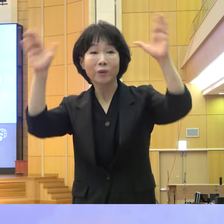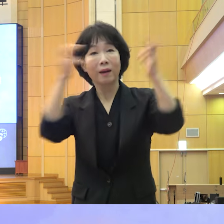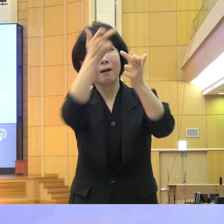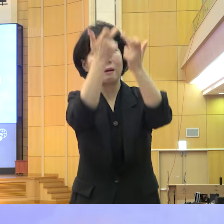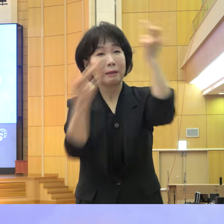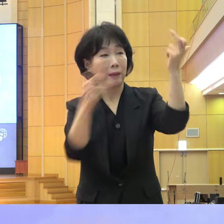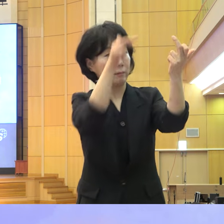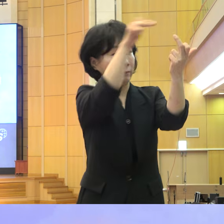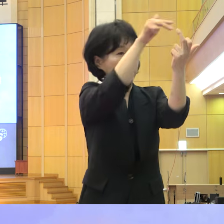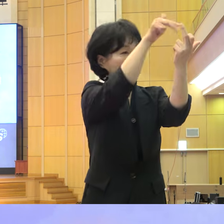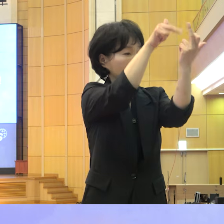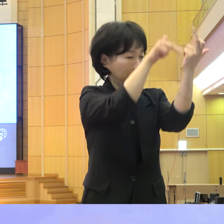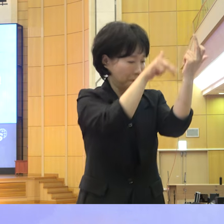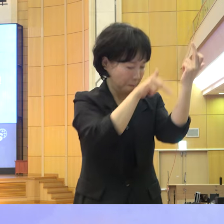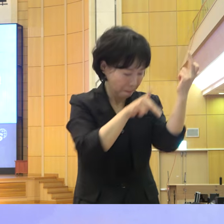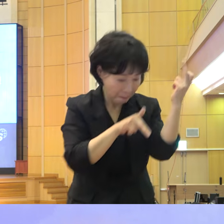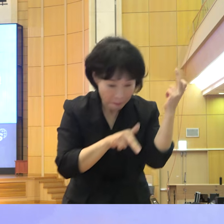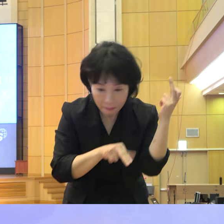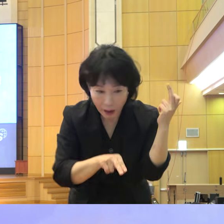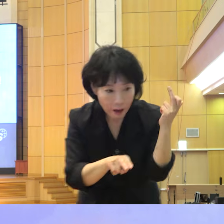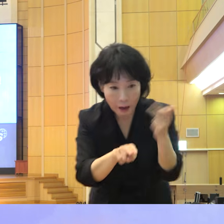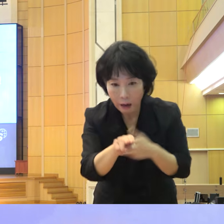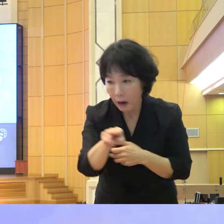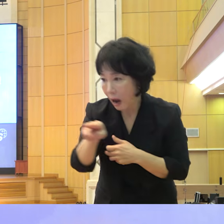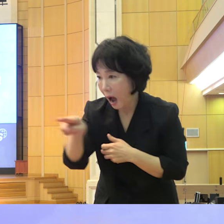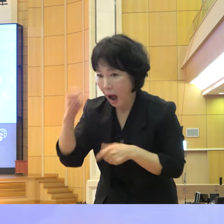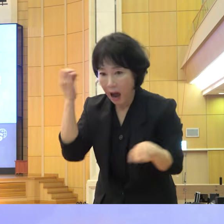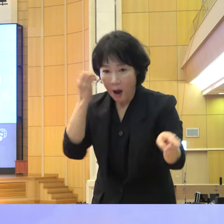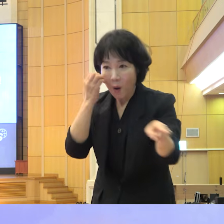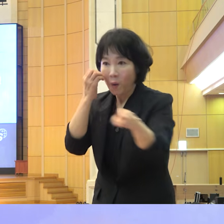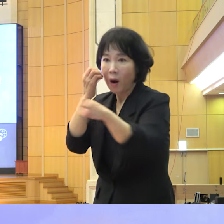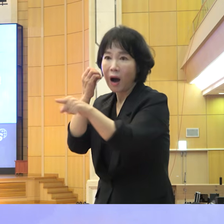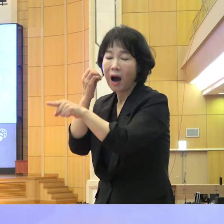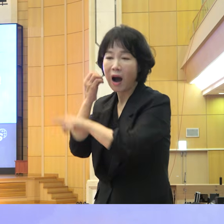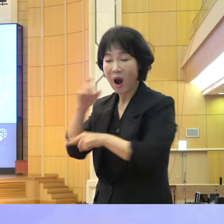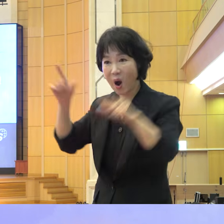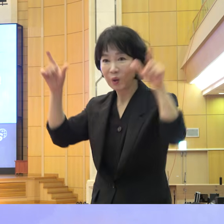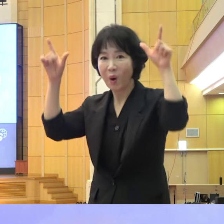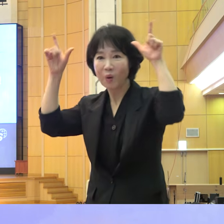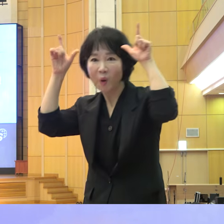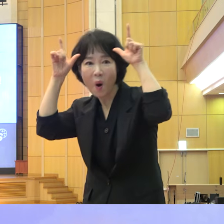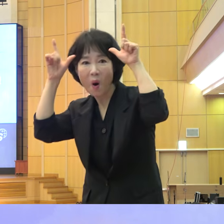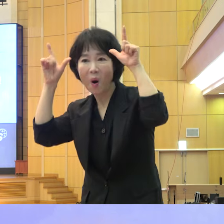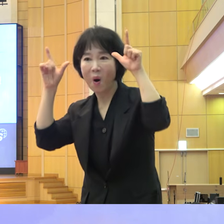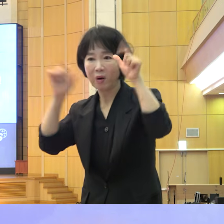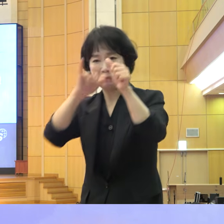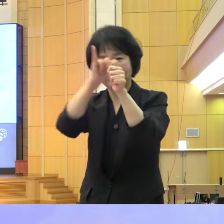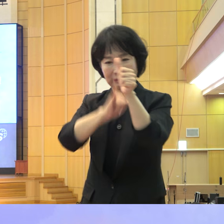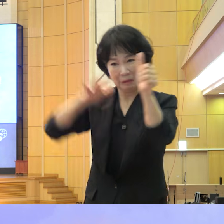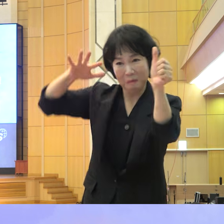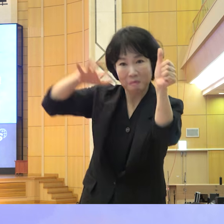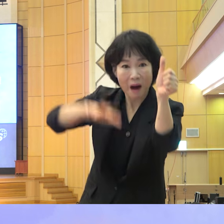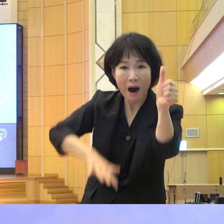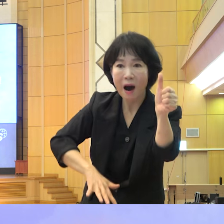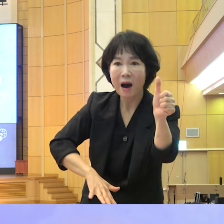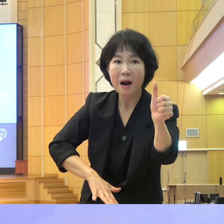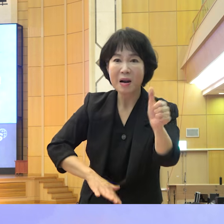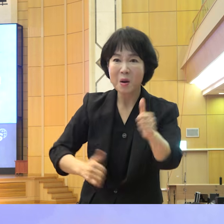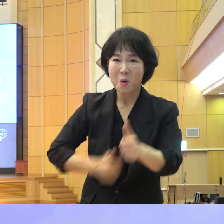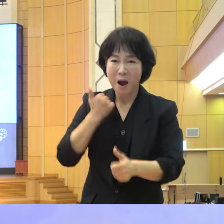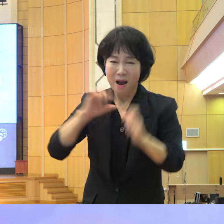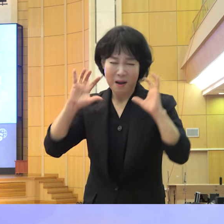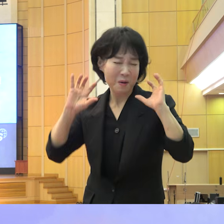산에서 내려와서 그들이 하는 장면을 보니 그 송아지와 그 춤추는 것들을 보고 크게